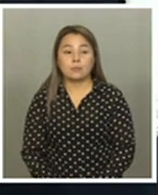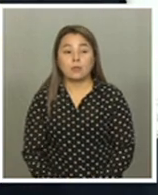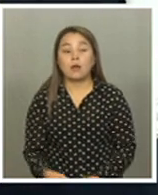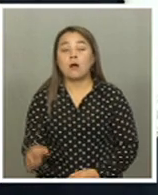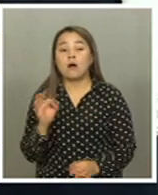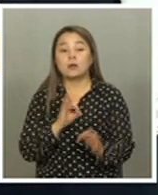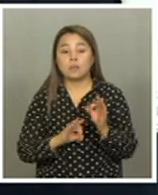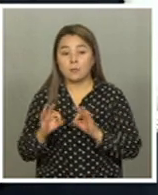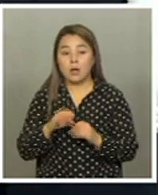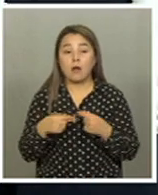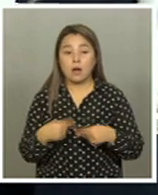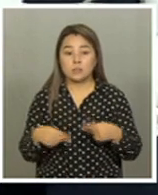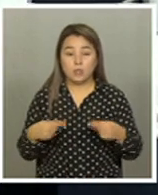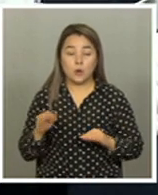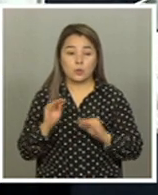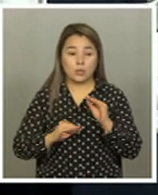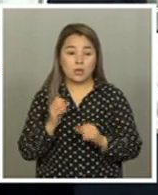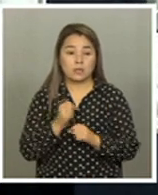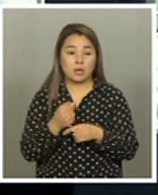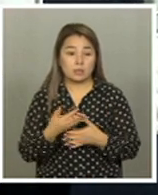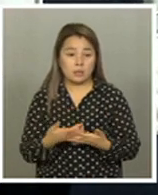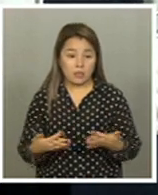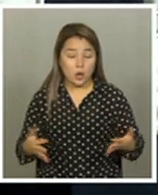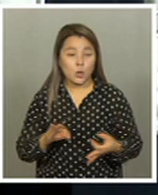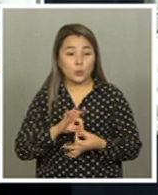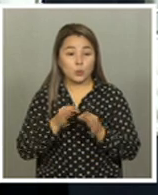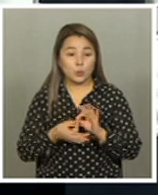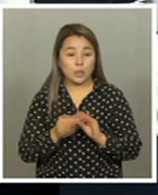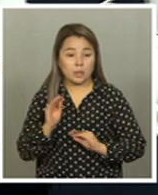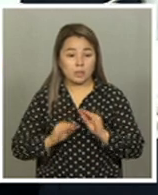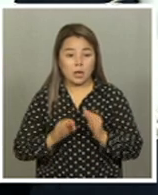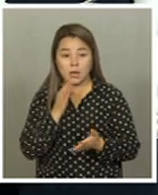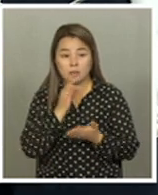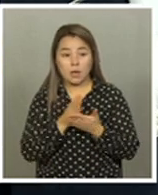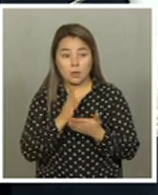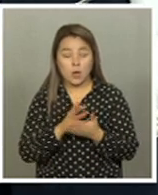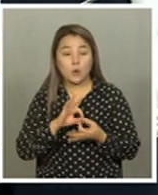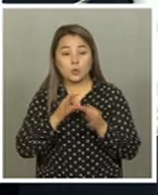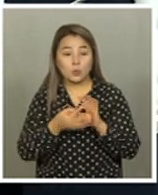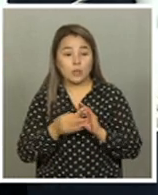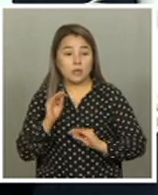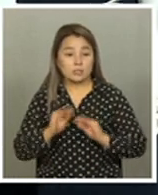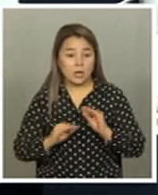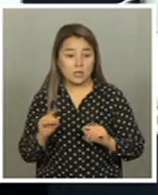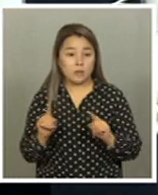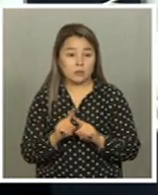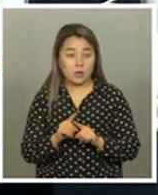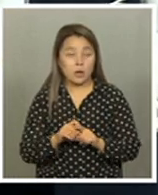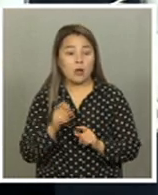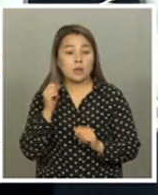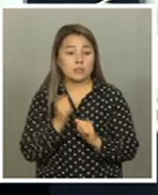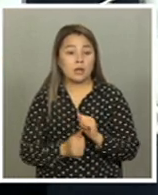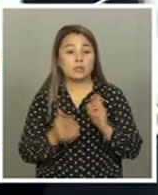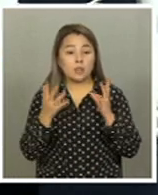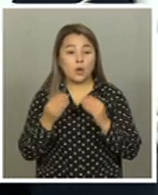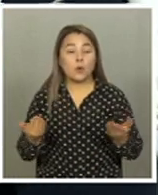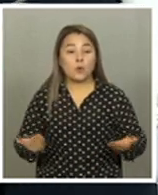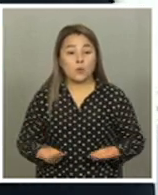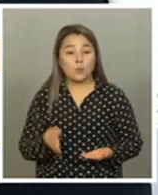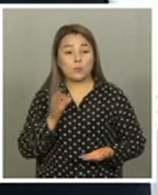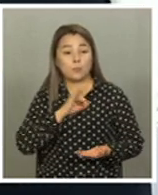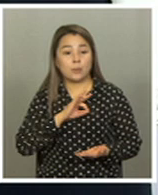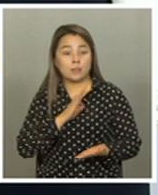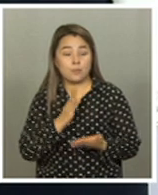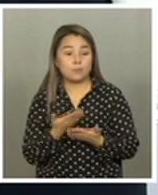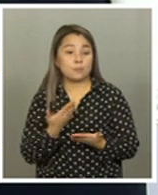Атомдардың әр түрінен түзілген заттар күрделі заттар деп аталады. Күрделі заттарды күнделікті тұрмыста пайдаланамыз.